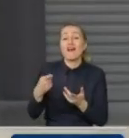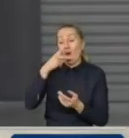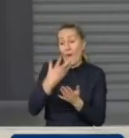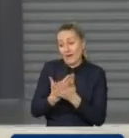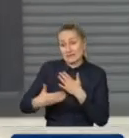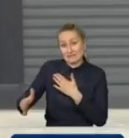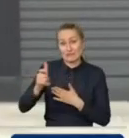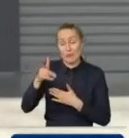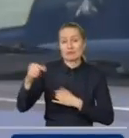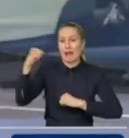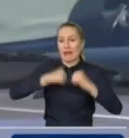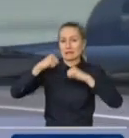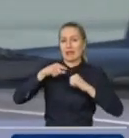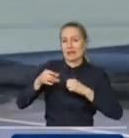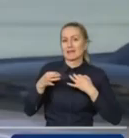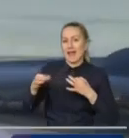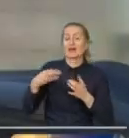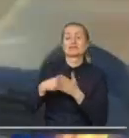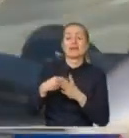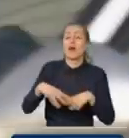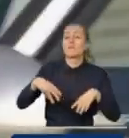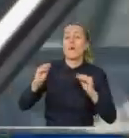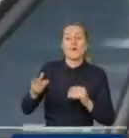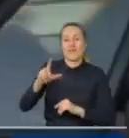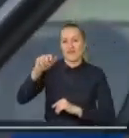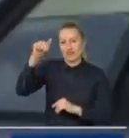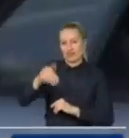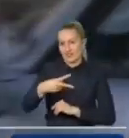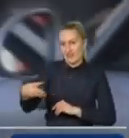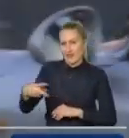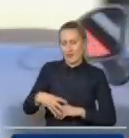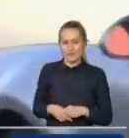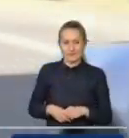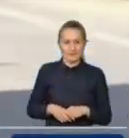dni podczas licytacji pojazdu. Cena wyjściowa to 200 tysięcy euro.